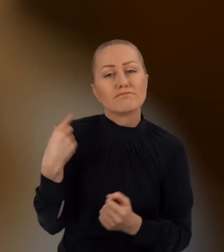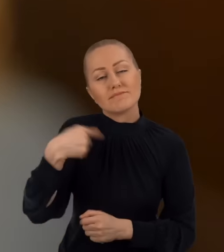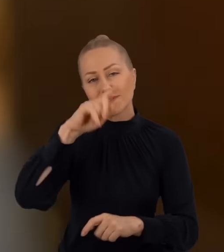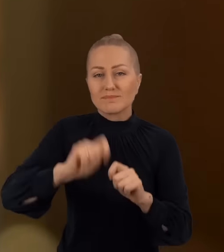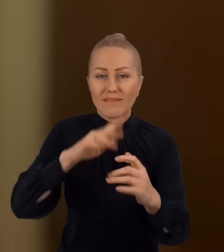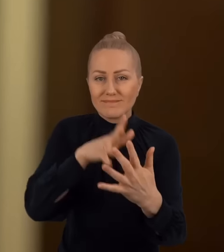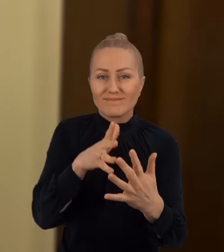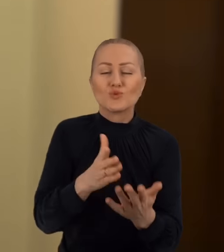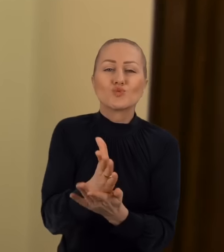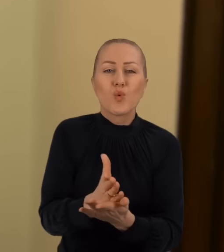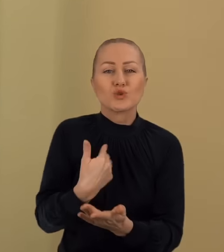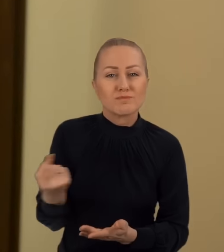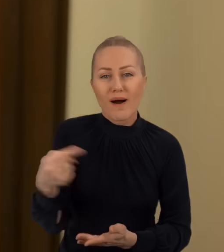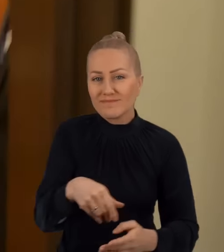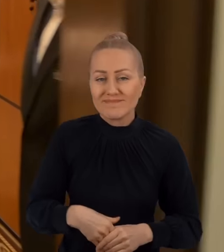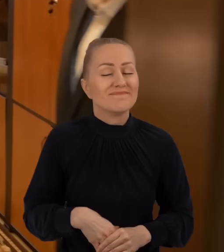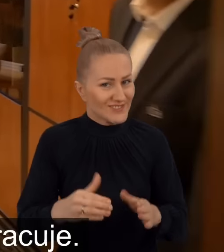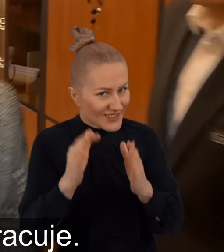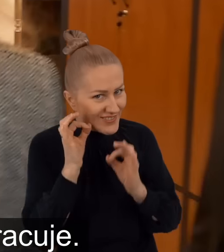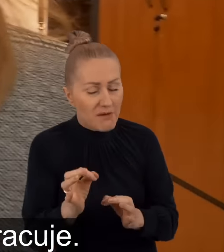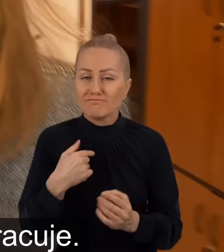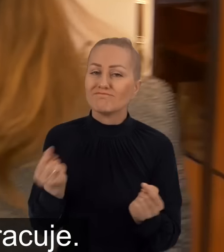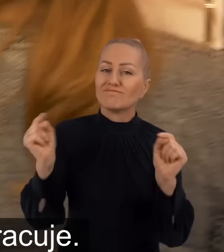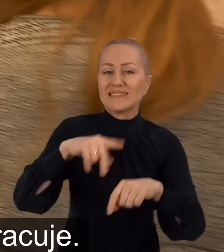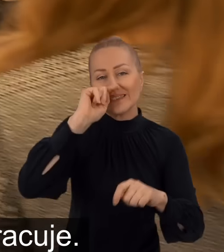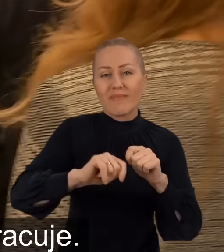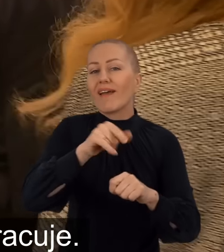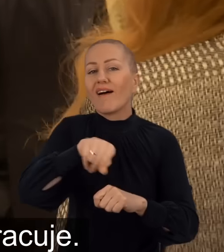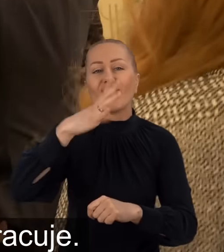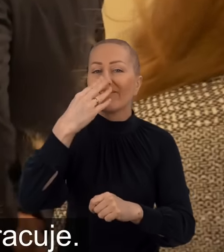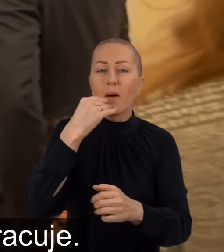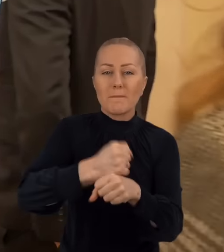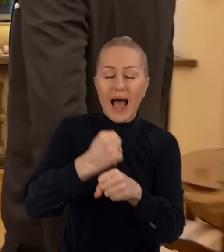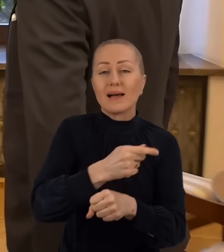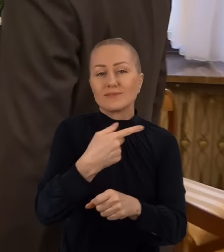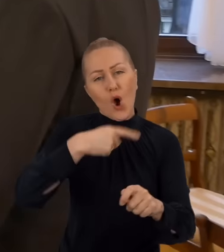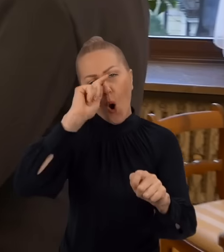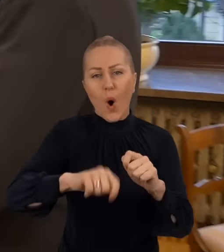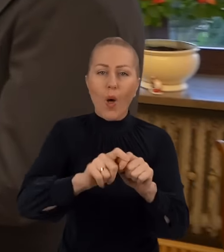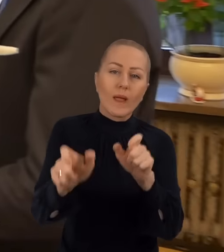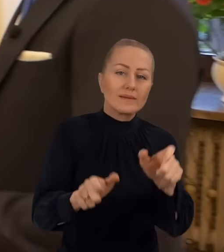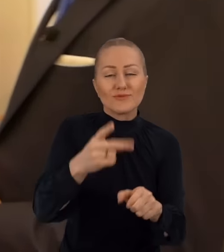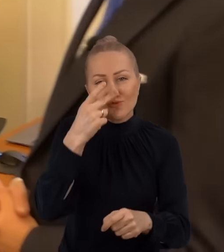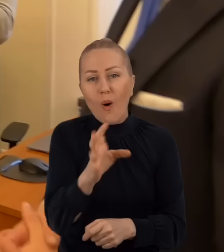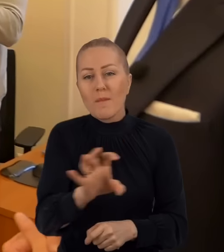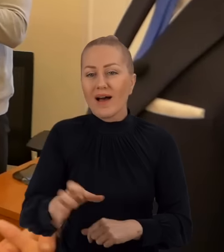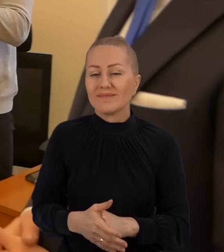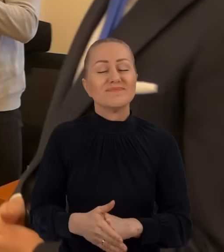służbowo. Dzień dobry. Dzień dobry. Przyszliśmy zobaczyć, jak tu się pracuje, skontrolować,